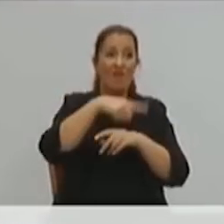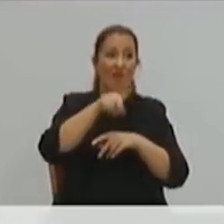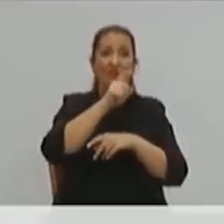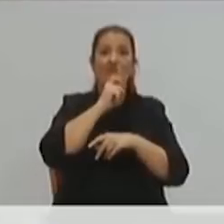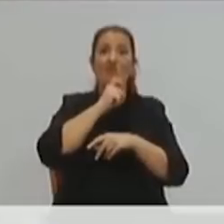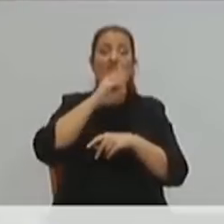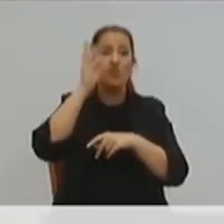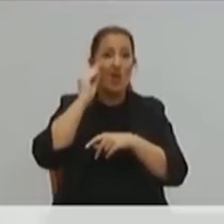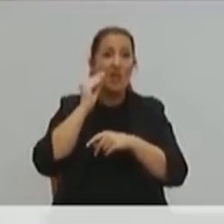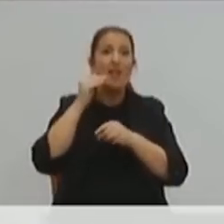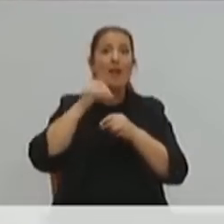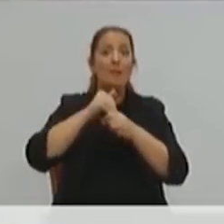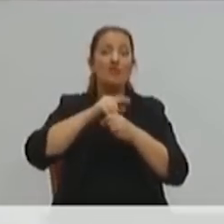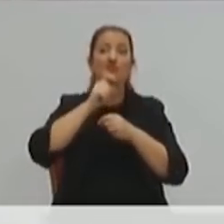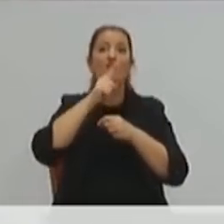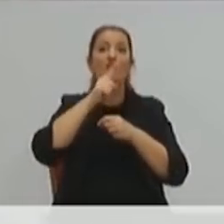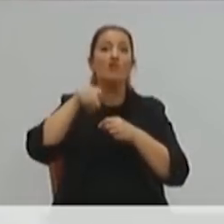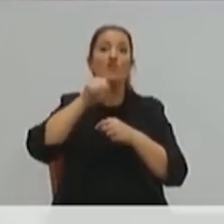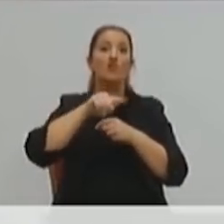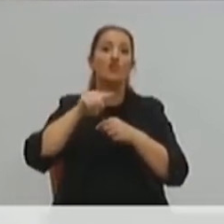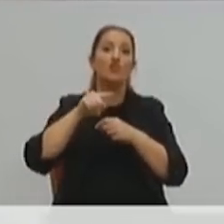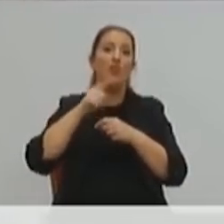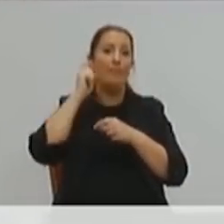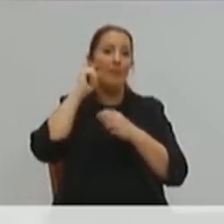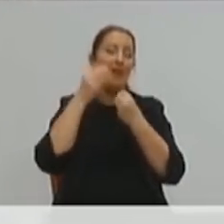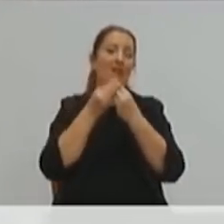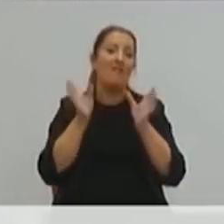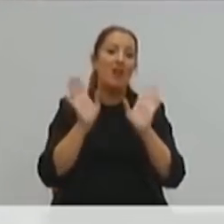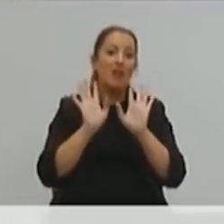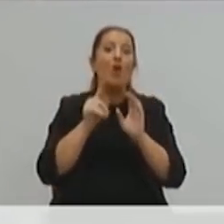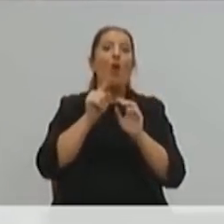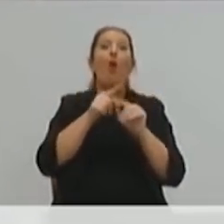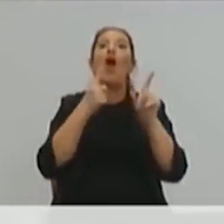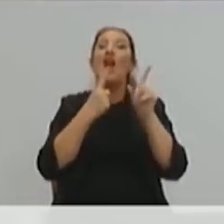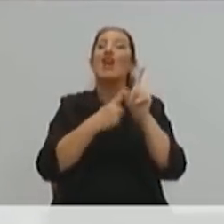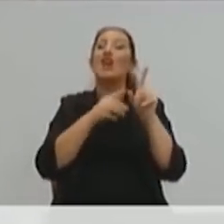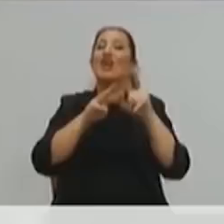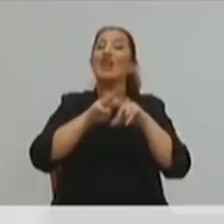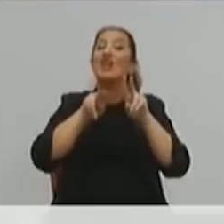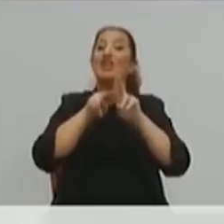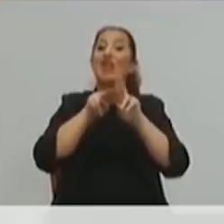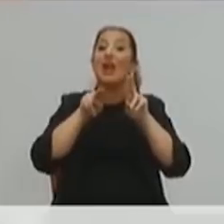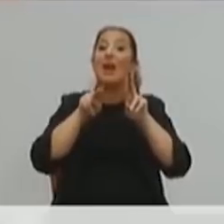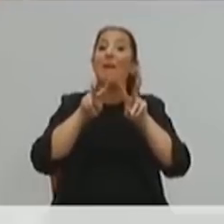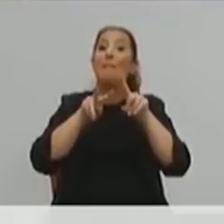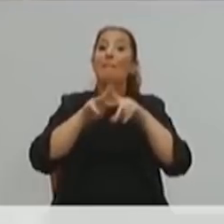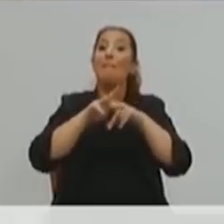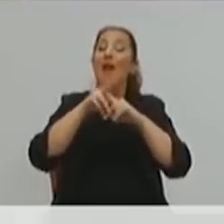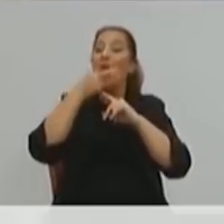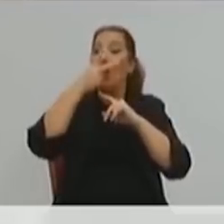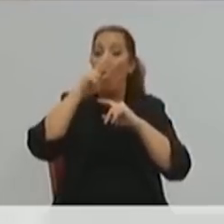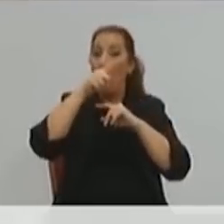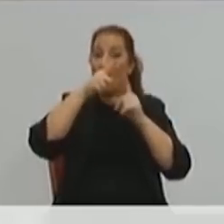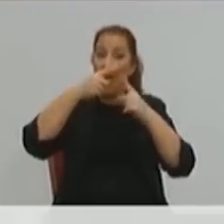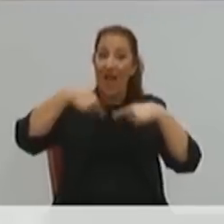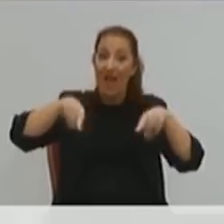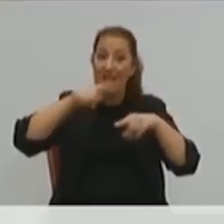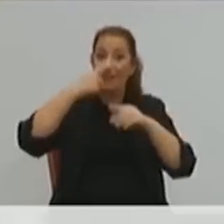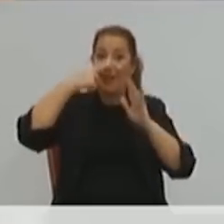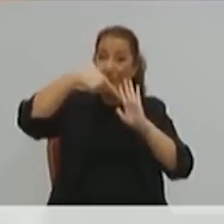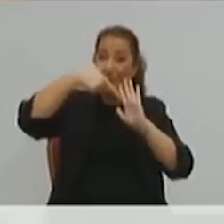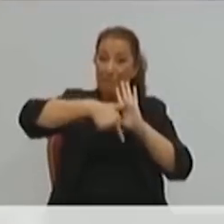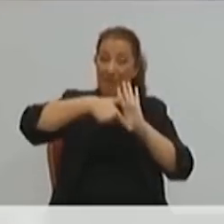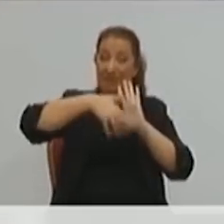verildi hem de meclisimize. Şimdi Çekmeköy'deki arazi benzin istasyonu